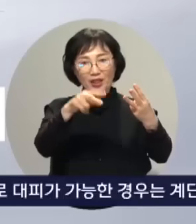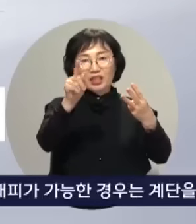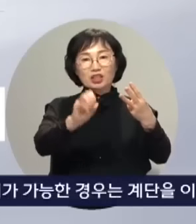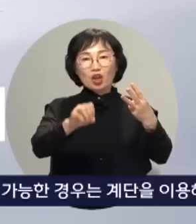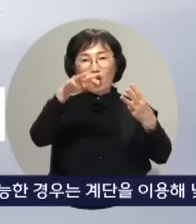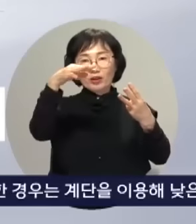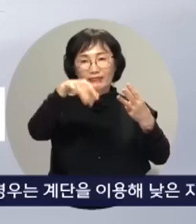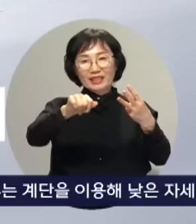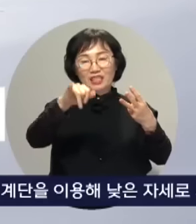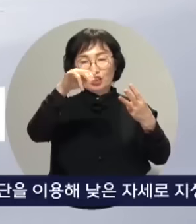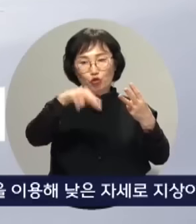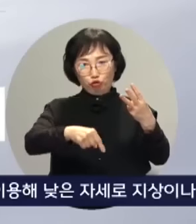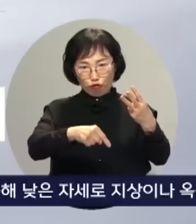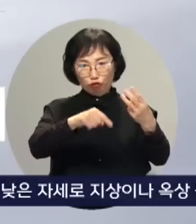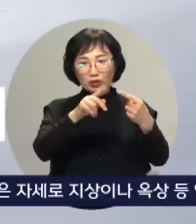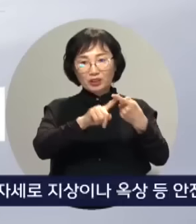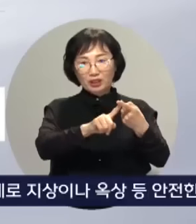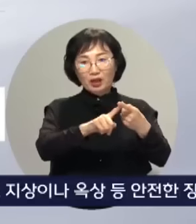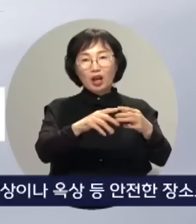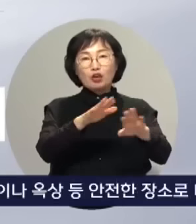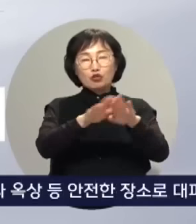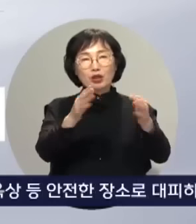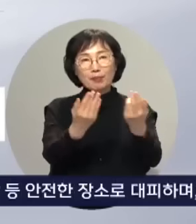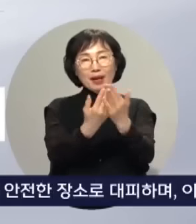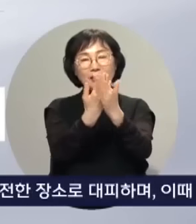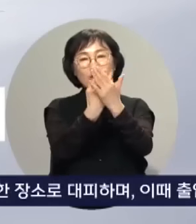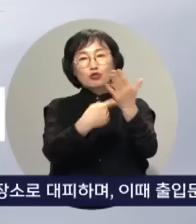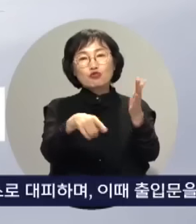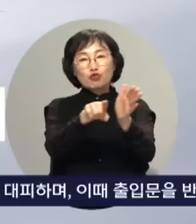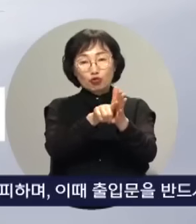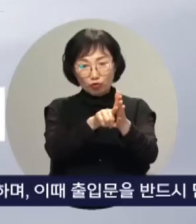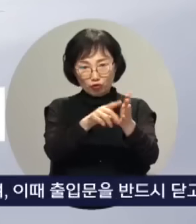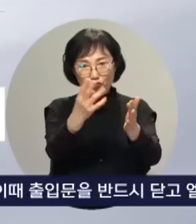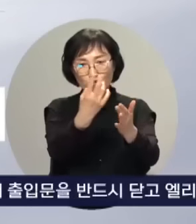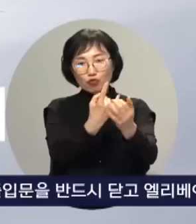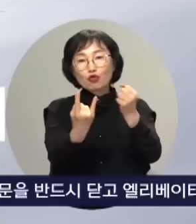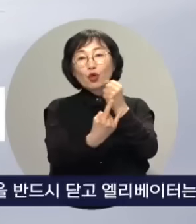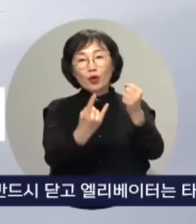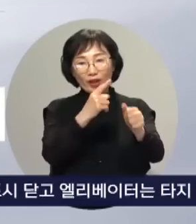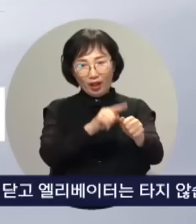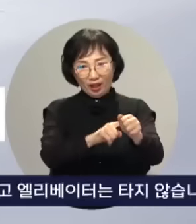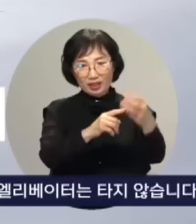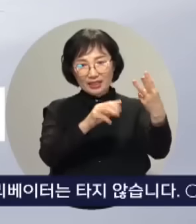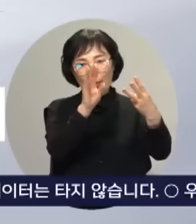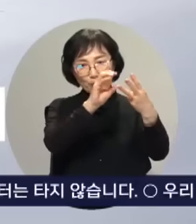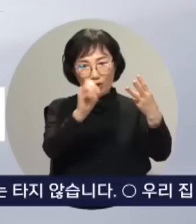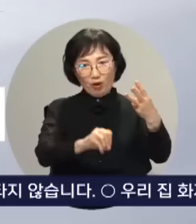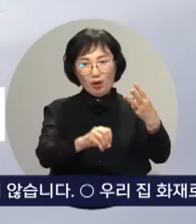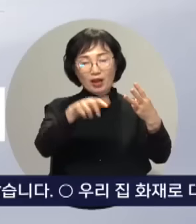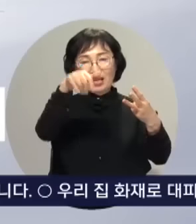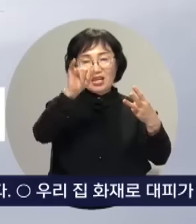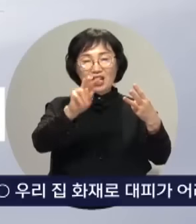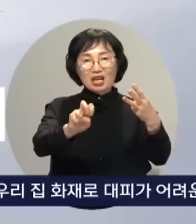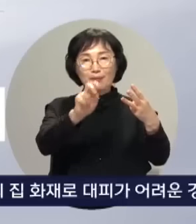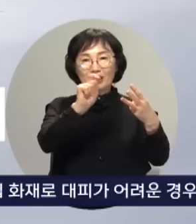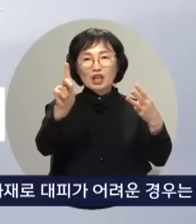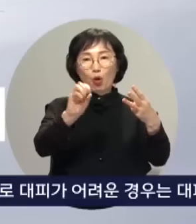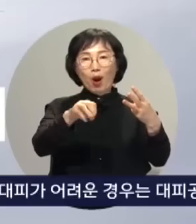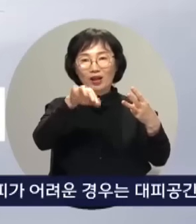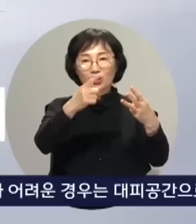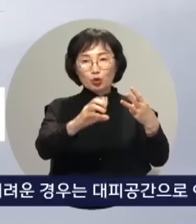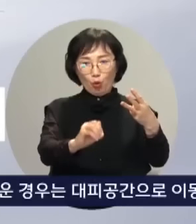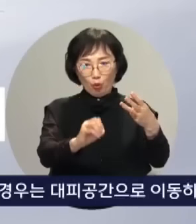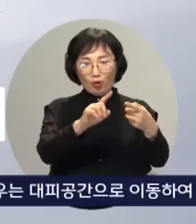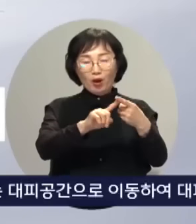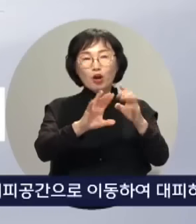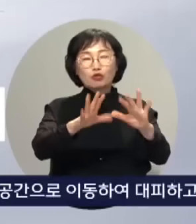전 이재명 선대위 균형발전위원회 전북 수석 상인 본부장 3% 무소속 김광종 2023년